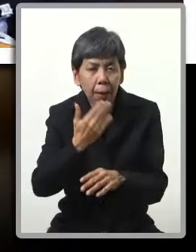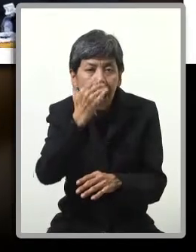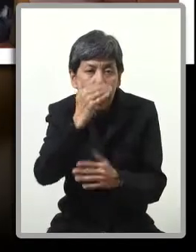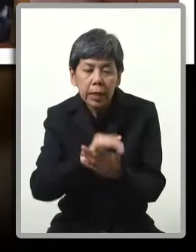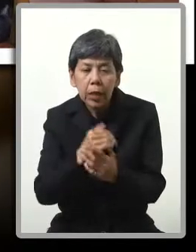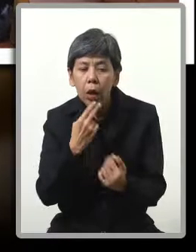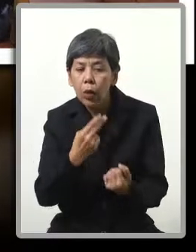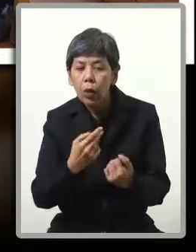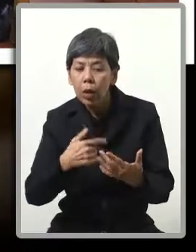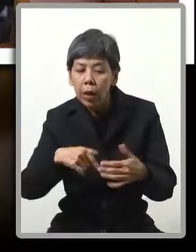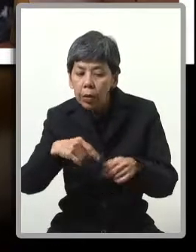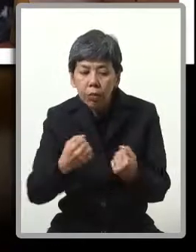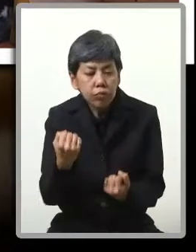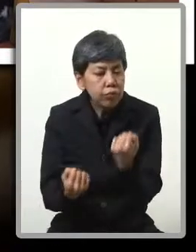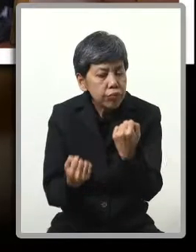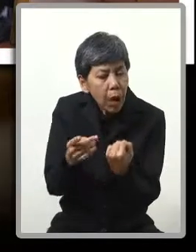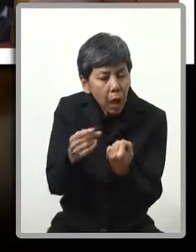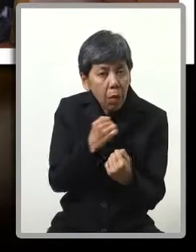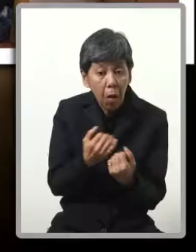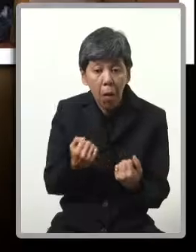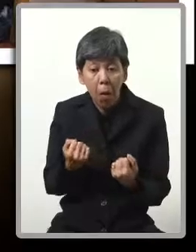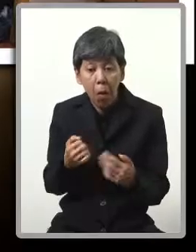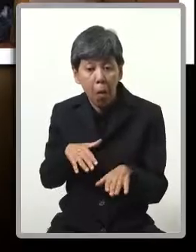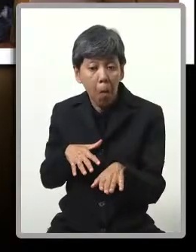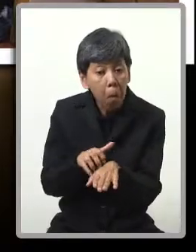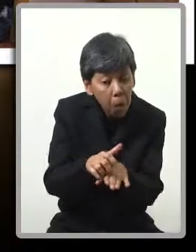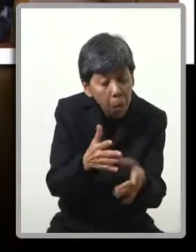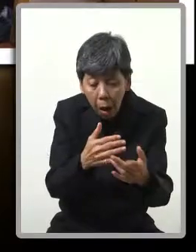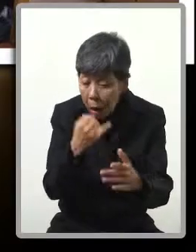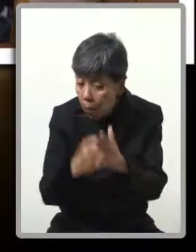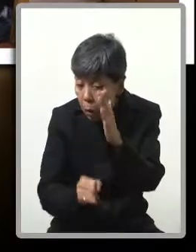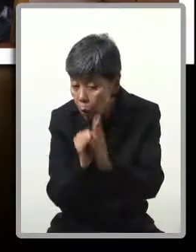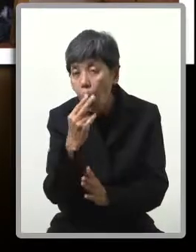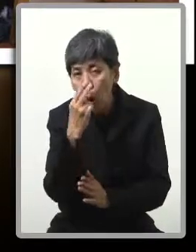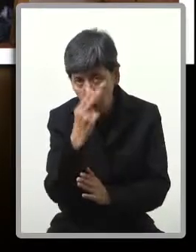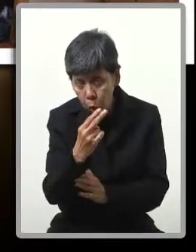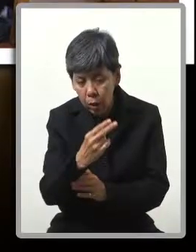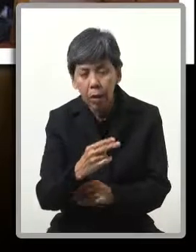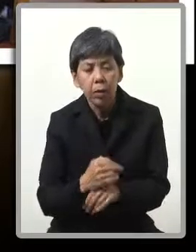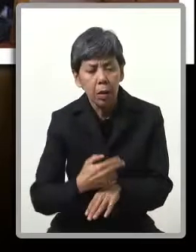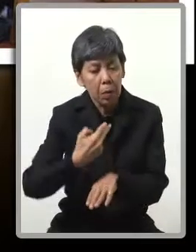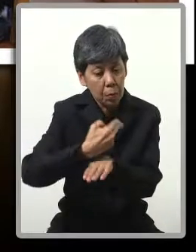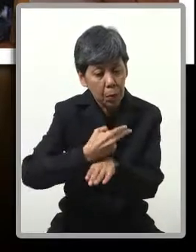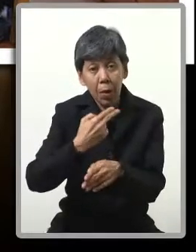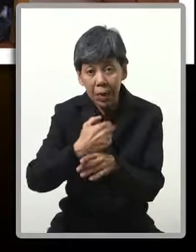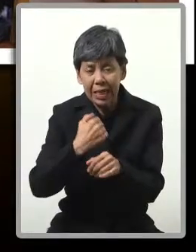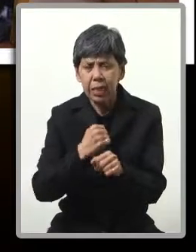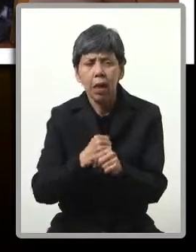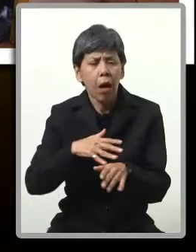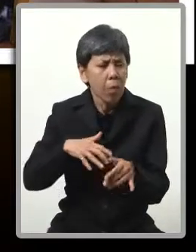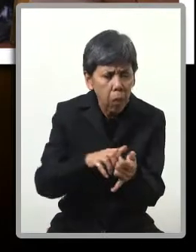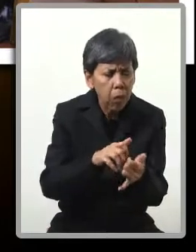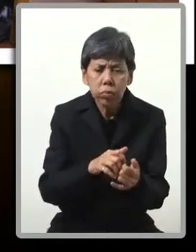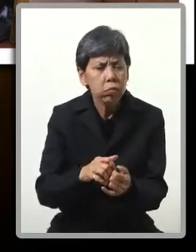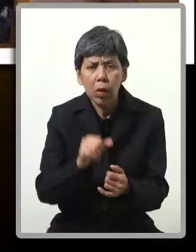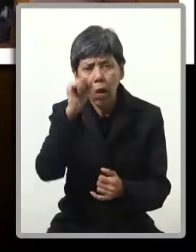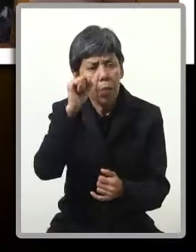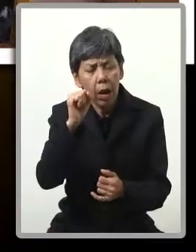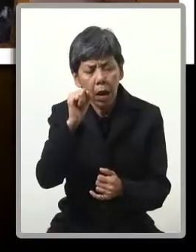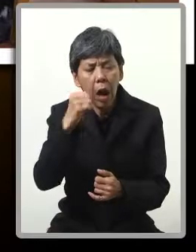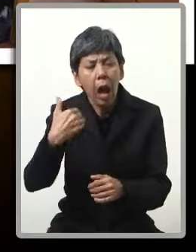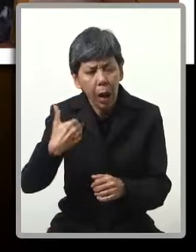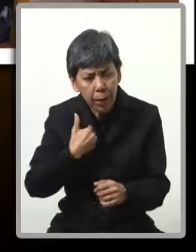และในรถเพื่ออะไรฮะเพื่อดูพฤติกรรมการขับเมื่อเกิดอุบัติเหตุจะรู้เลยว่าใครผิดและใครถูกผมยืนยันนะครับการอุบัติเหตุทุกครั้ง